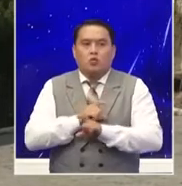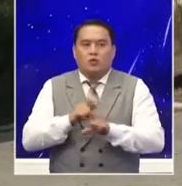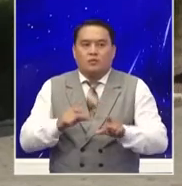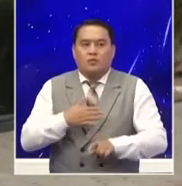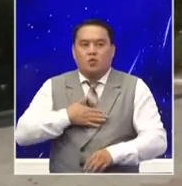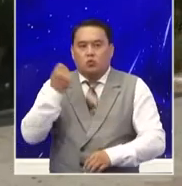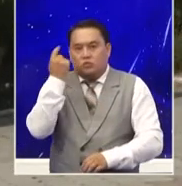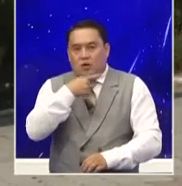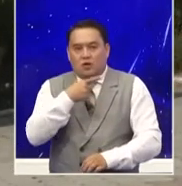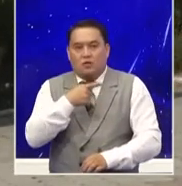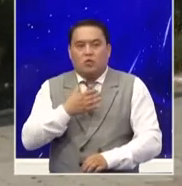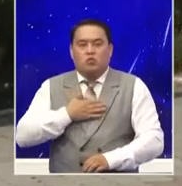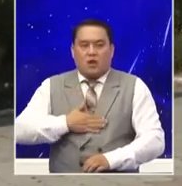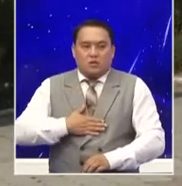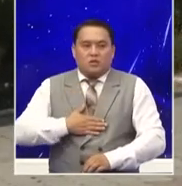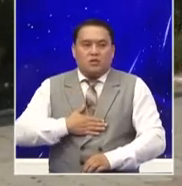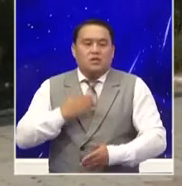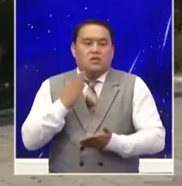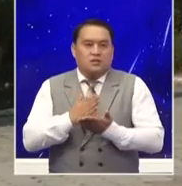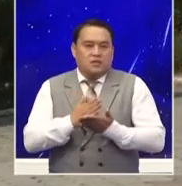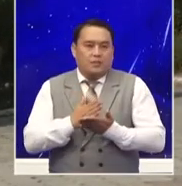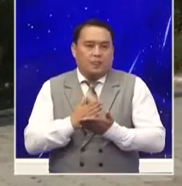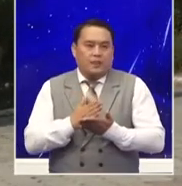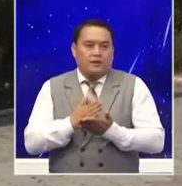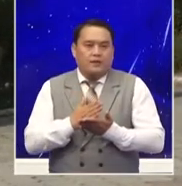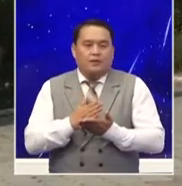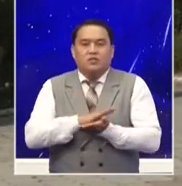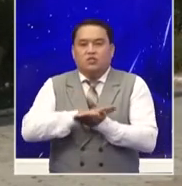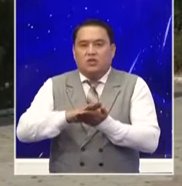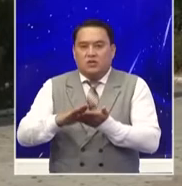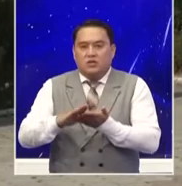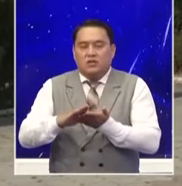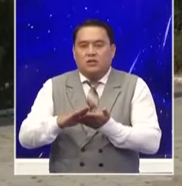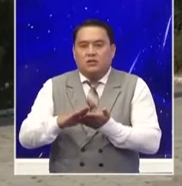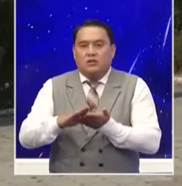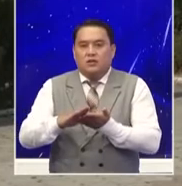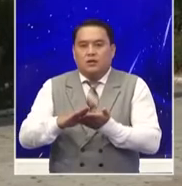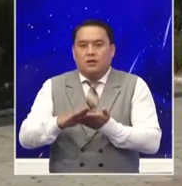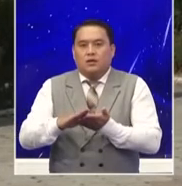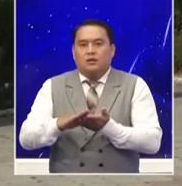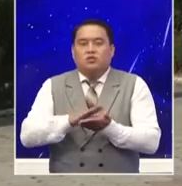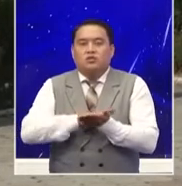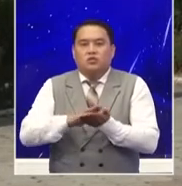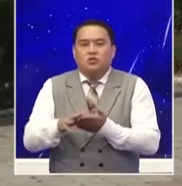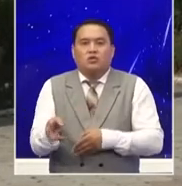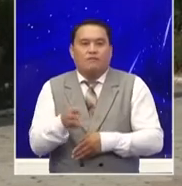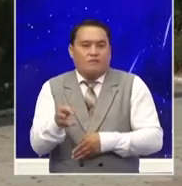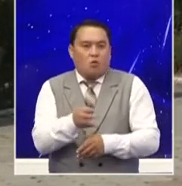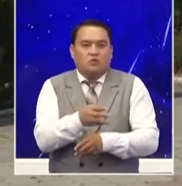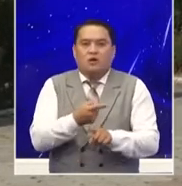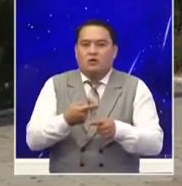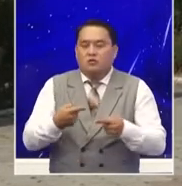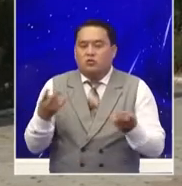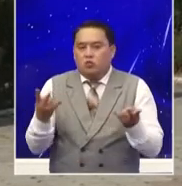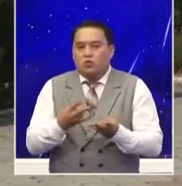мы убедились. В достаточном количестве имеются средства индивидуальной защиты, а также дезинфицирующие средства, необходимые